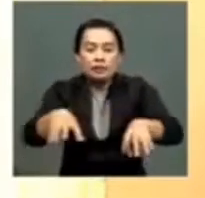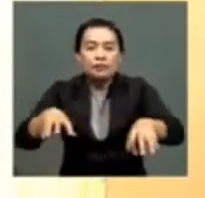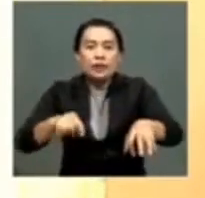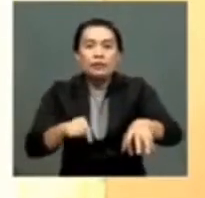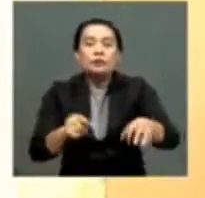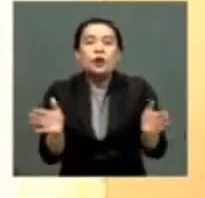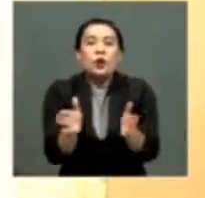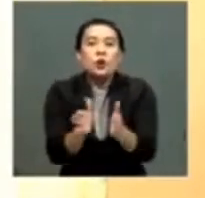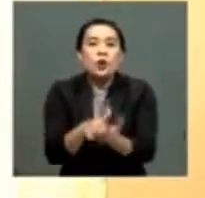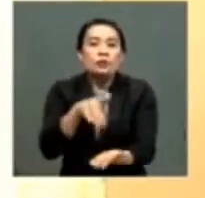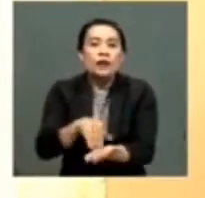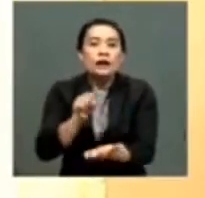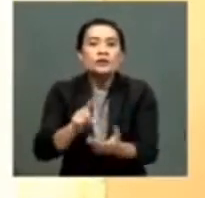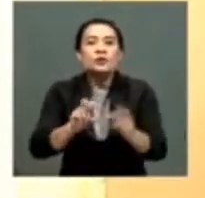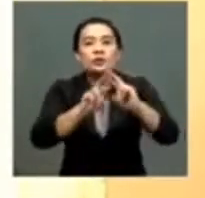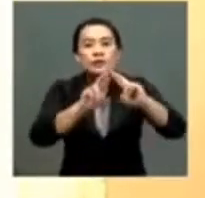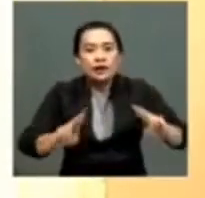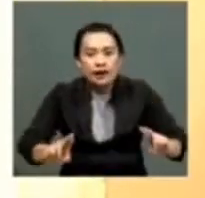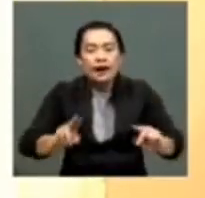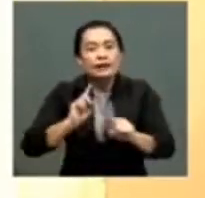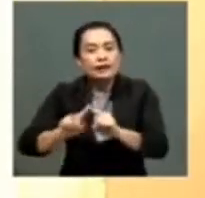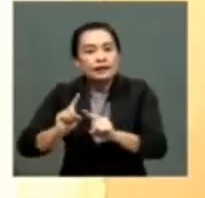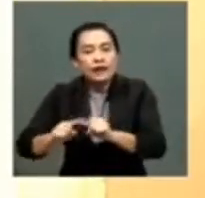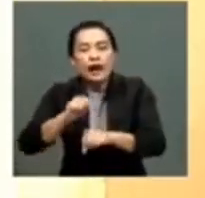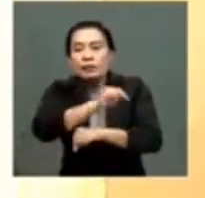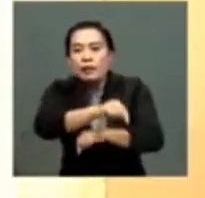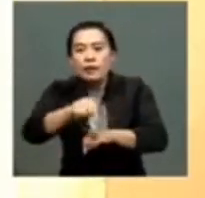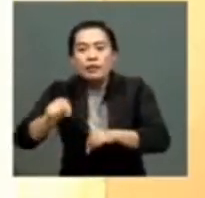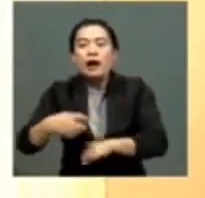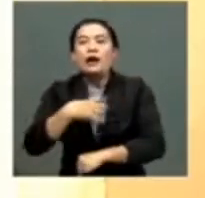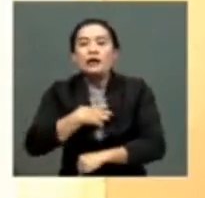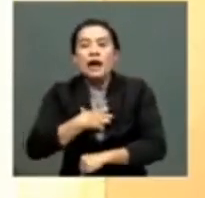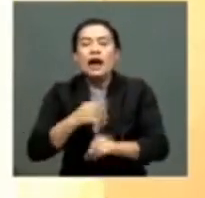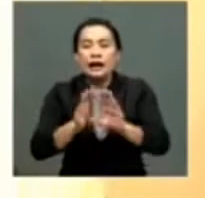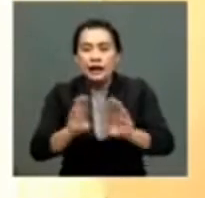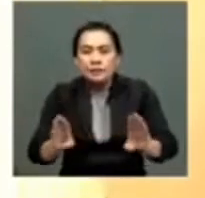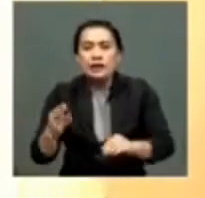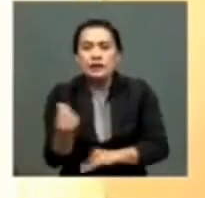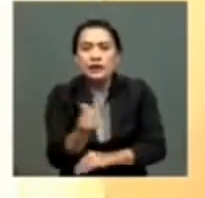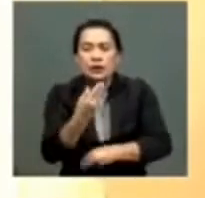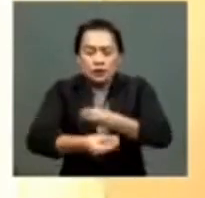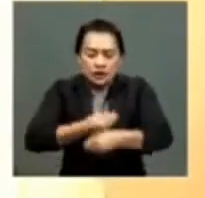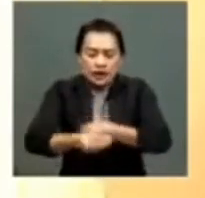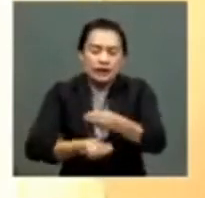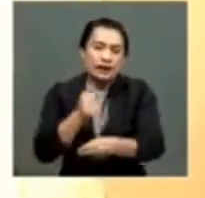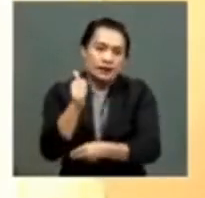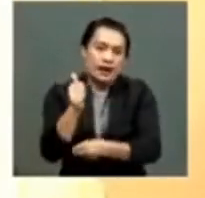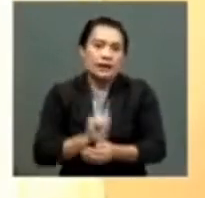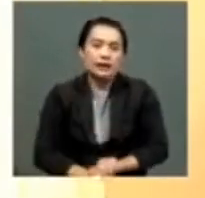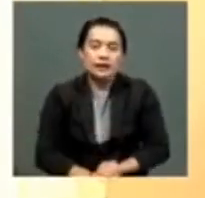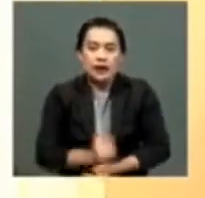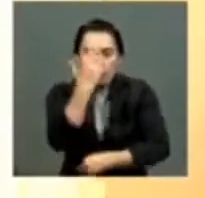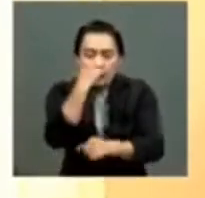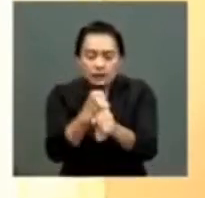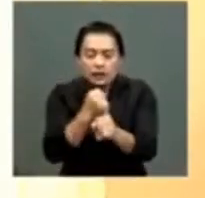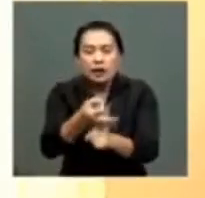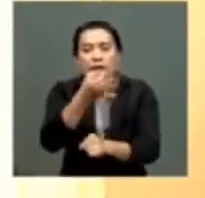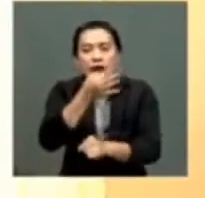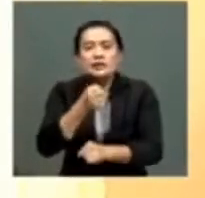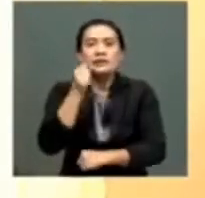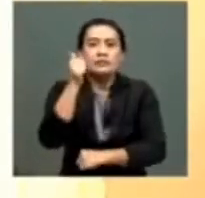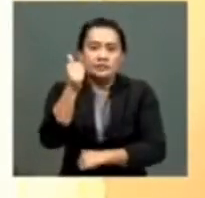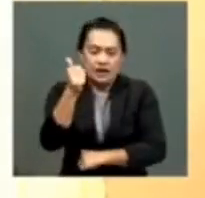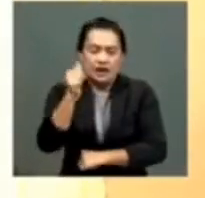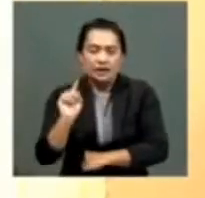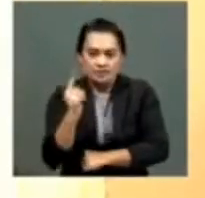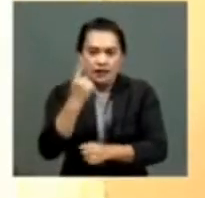ศูนย์การค้าห้างร้านต่างต้องการให้รีบเปิดสถานที่ค้าขายโดยเร็วที่สุดเพื่อจะกลับมาทำมาหากินกันได้อีกครั้งโ